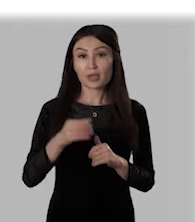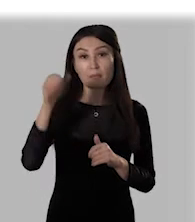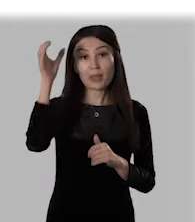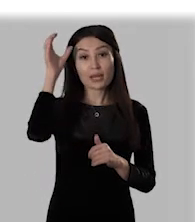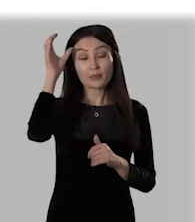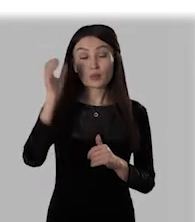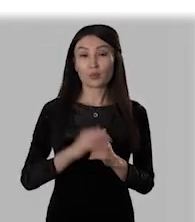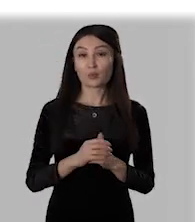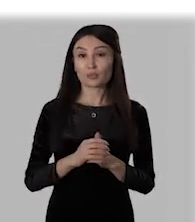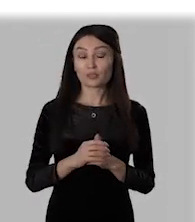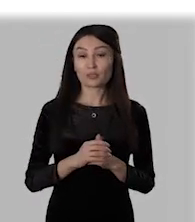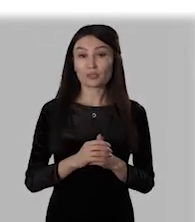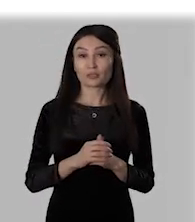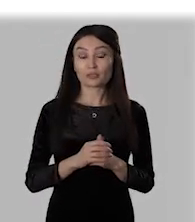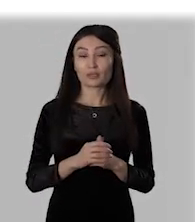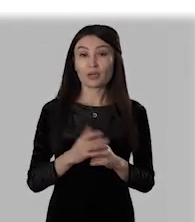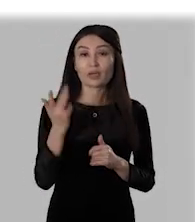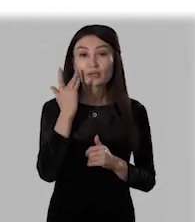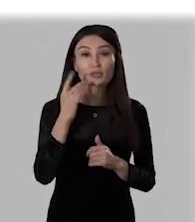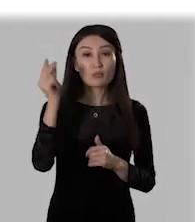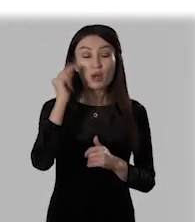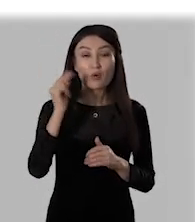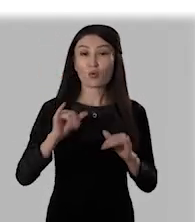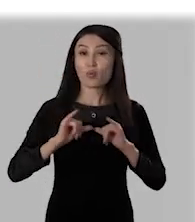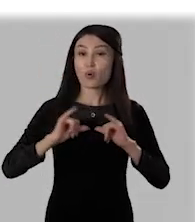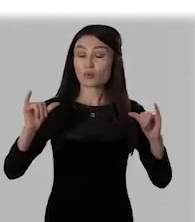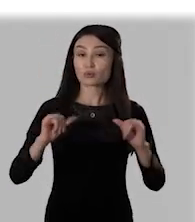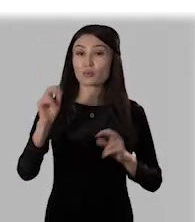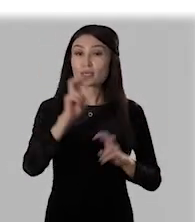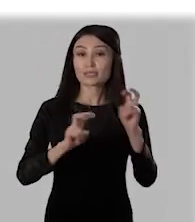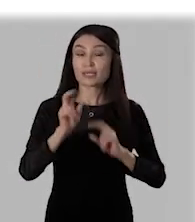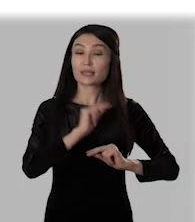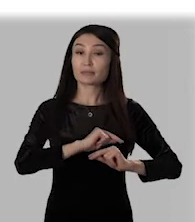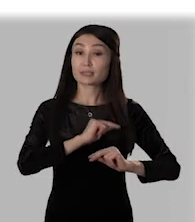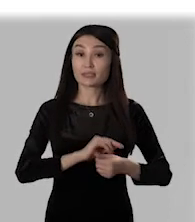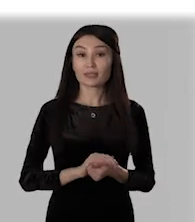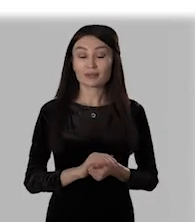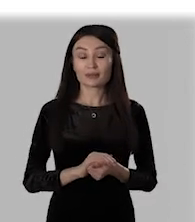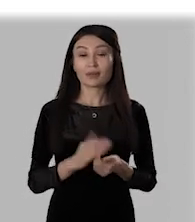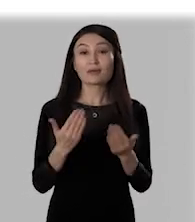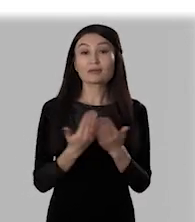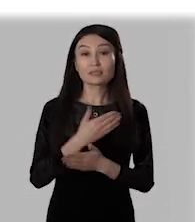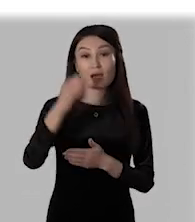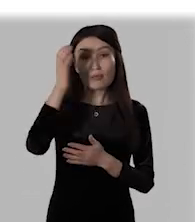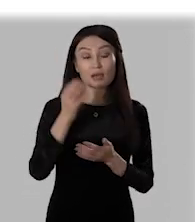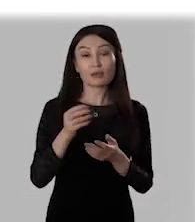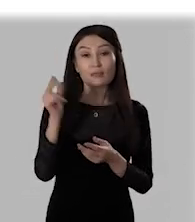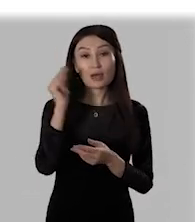Билимдүү, тынбай окуп, өнүгүп, изденип иштейт. Жаңы билим алып